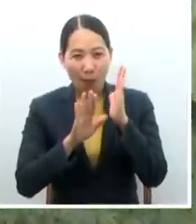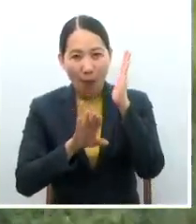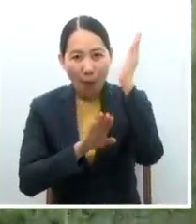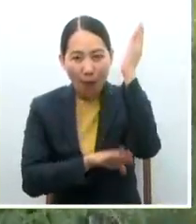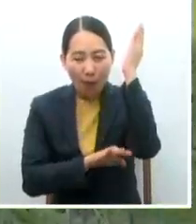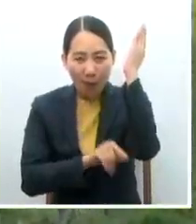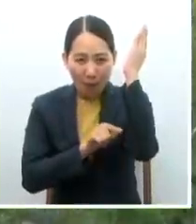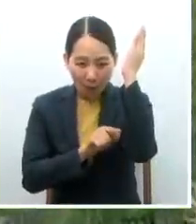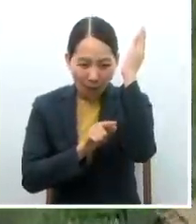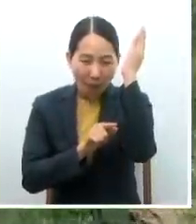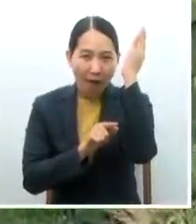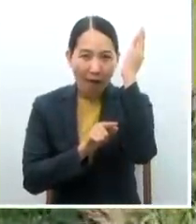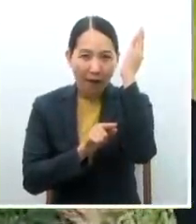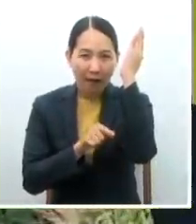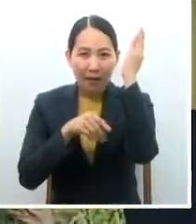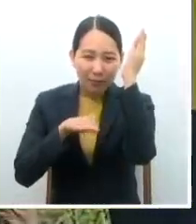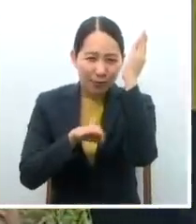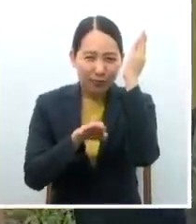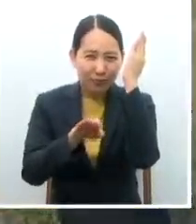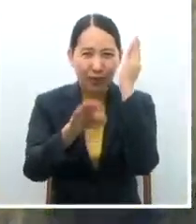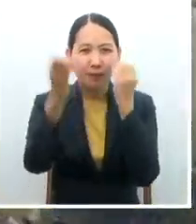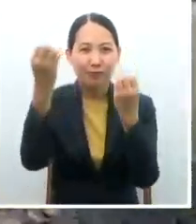ค่ะ